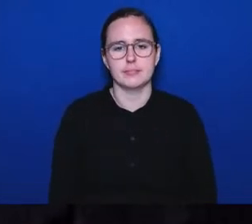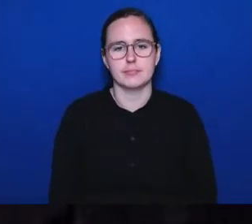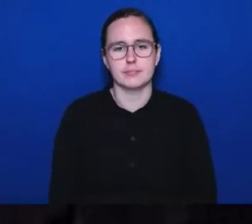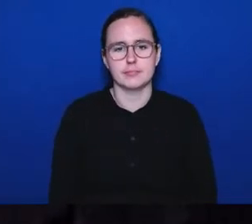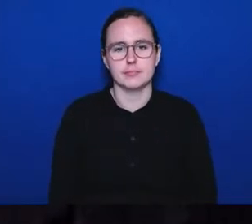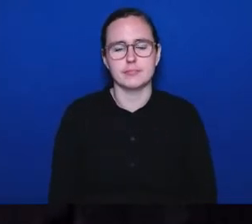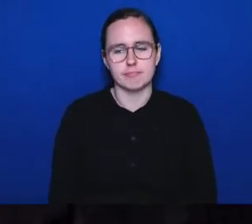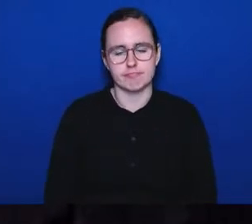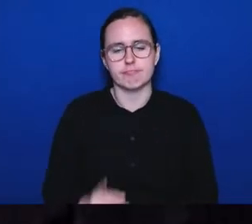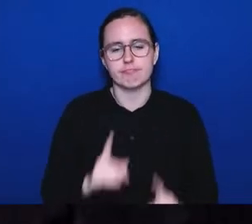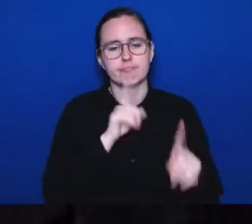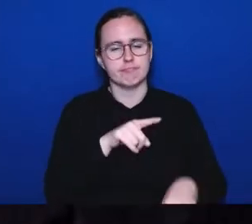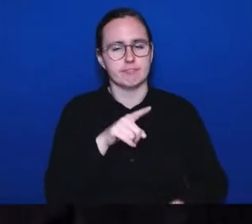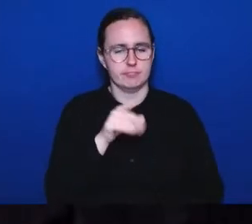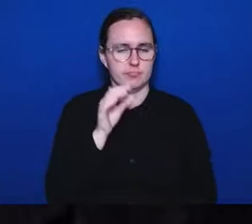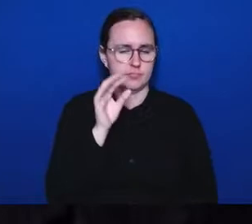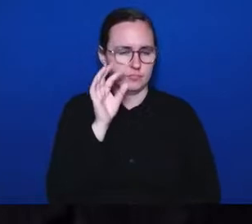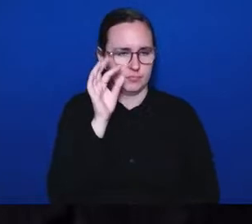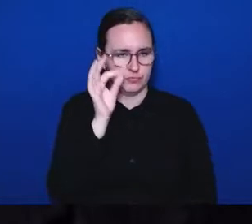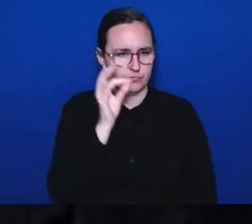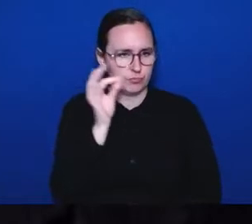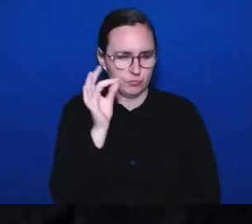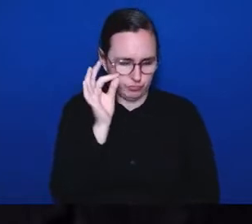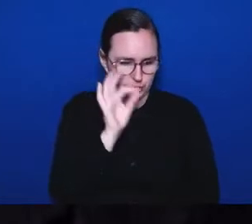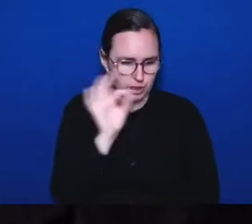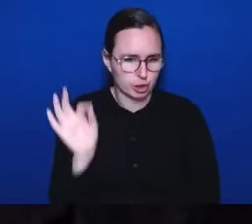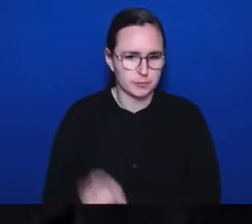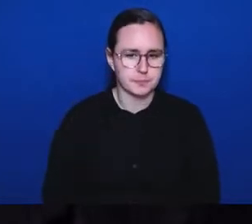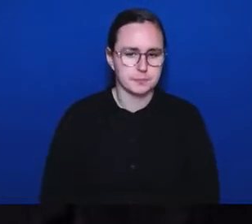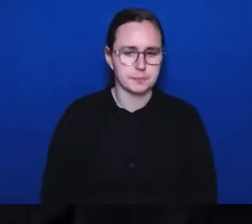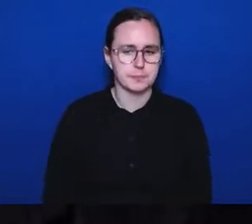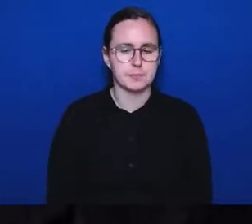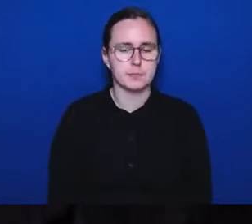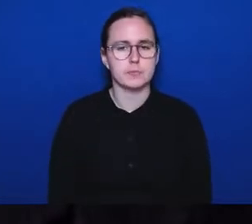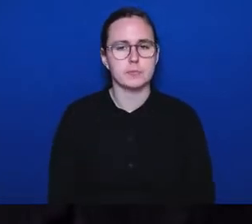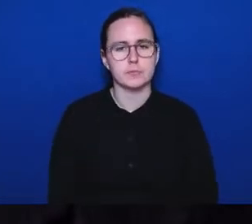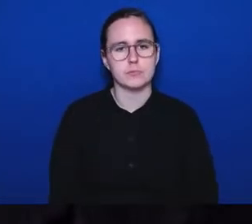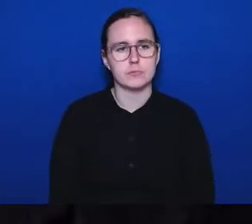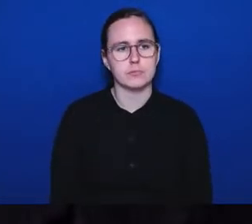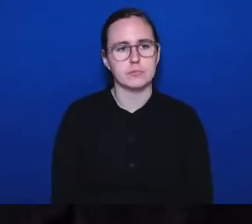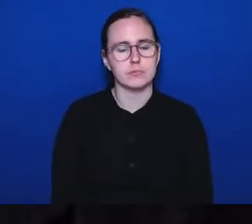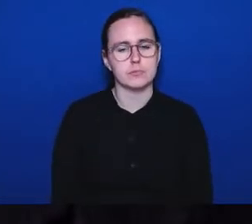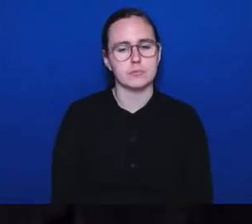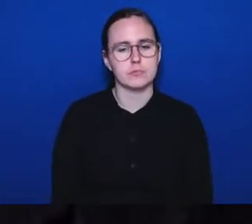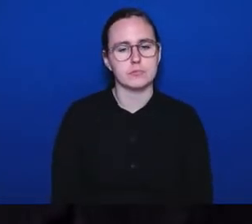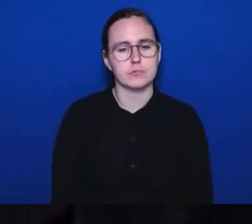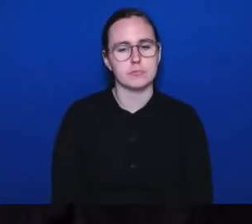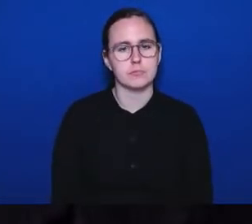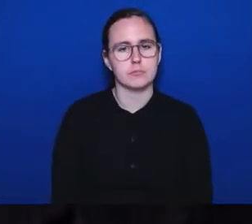paye un médecin spécifiquement pour un service. Un service